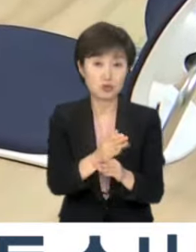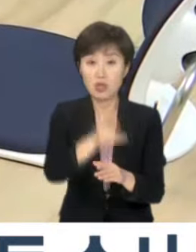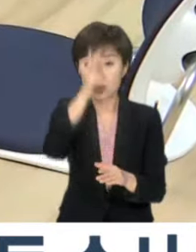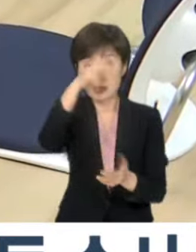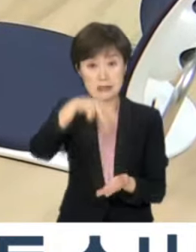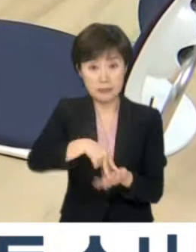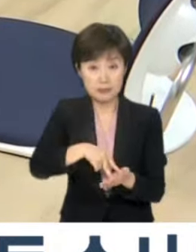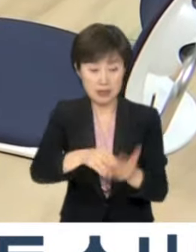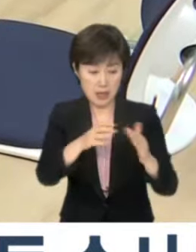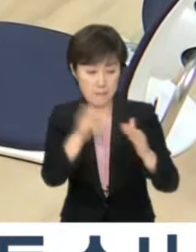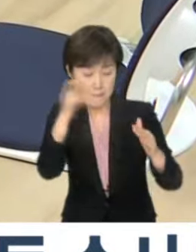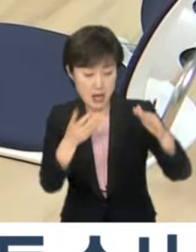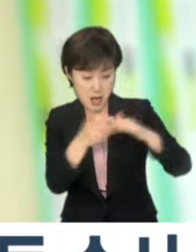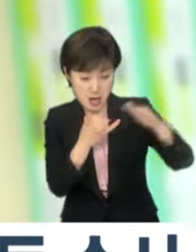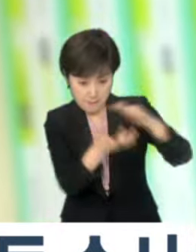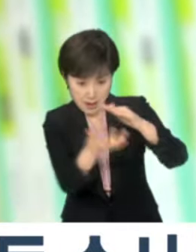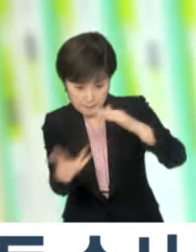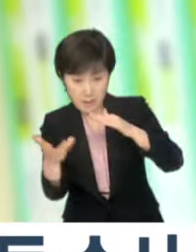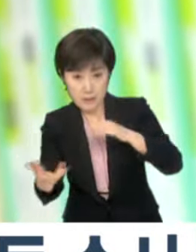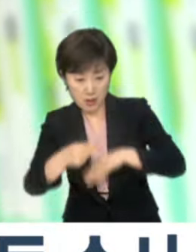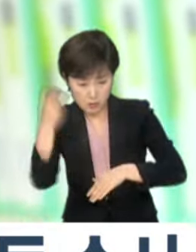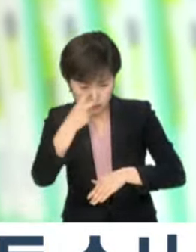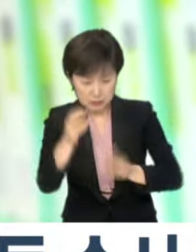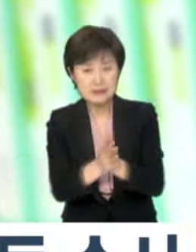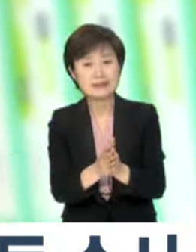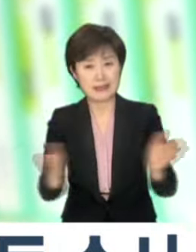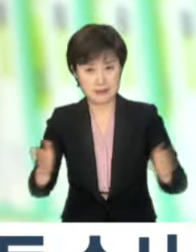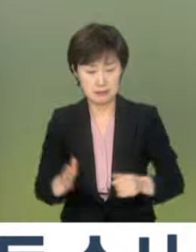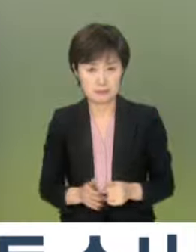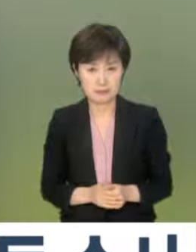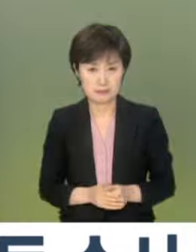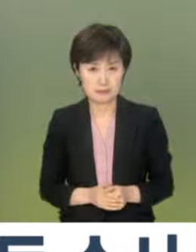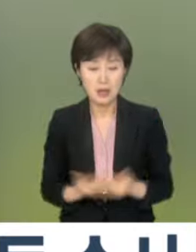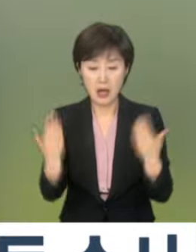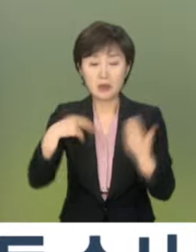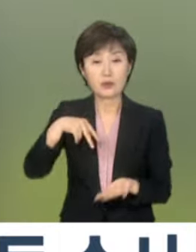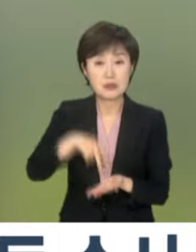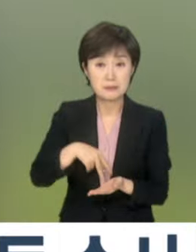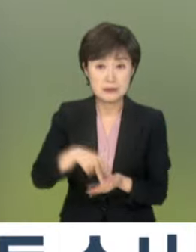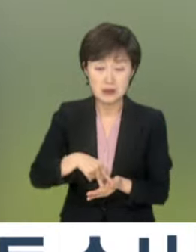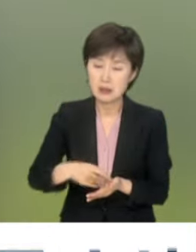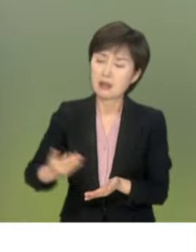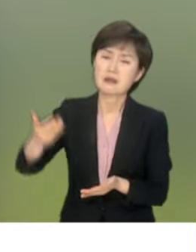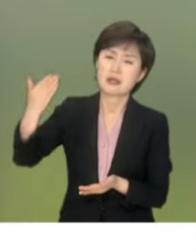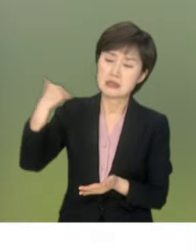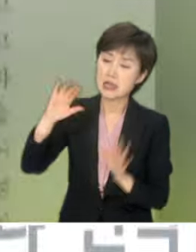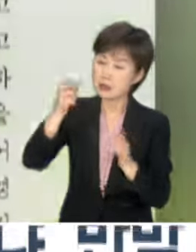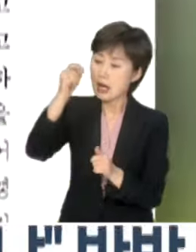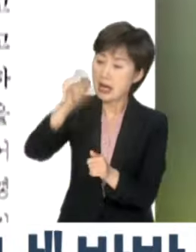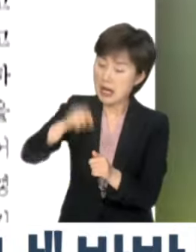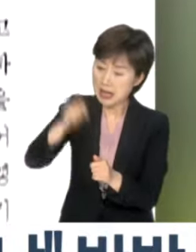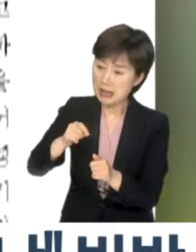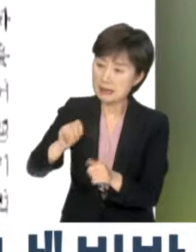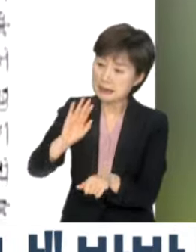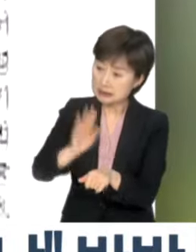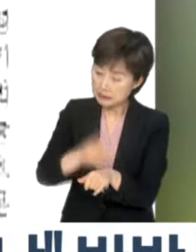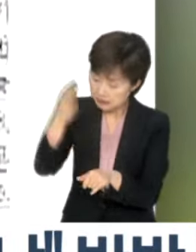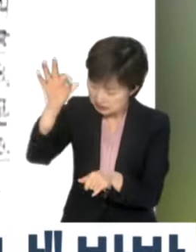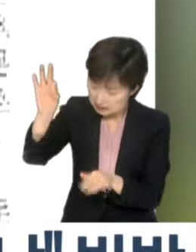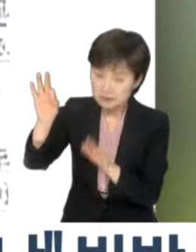있고 리는 등 수사에 나섰습니다 학교측은 과거 아동학대의 잘못을